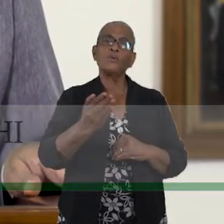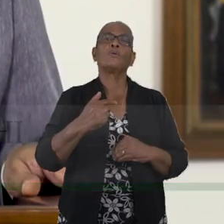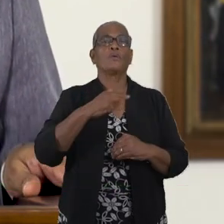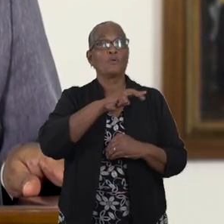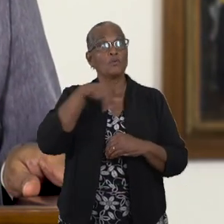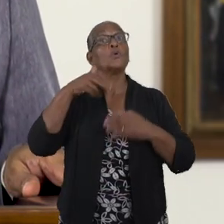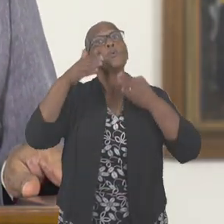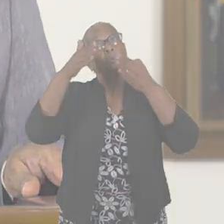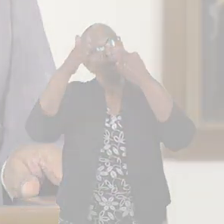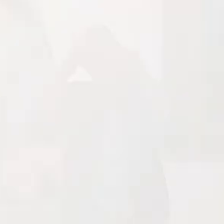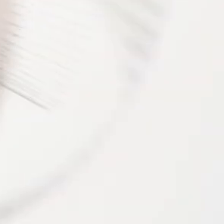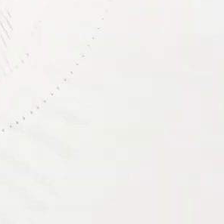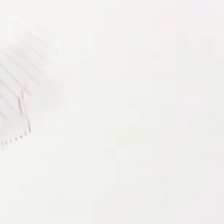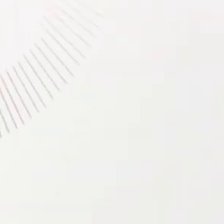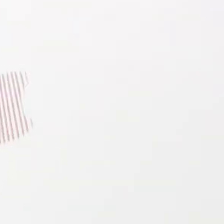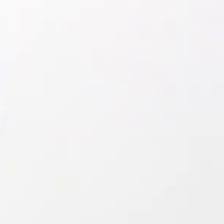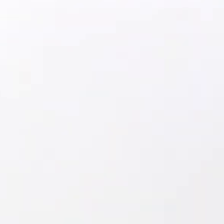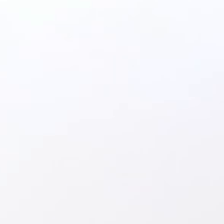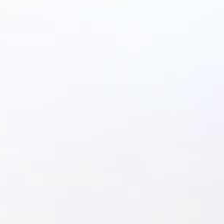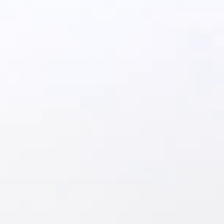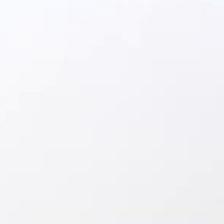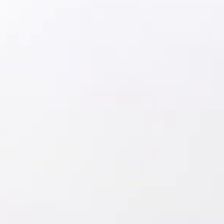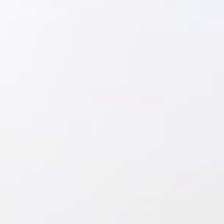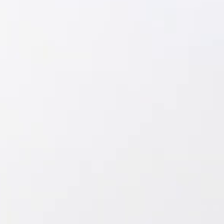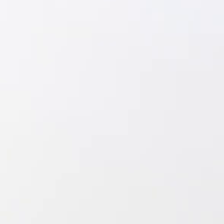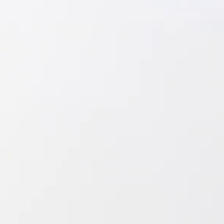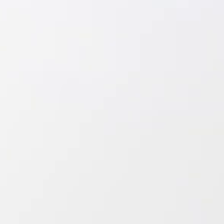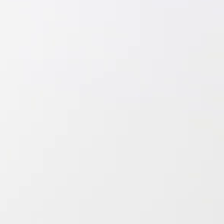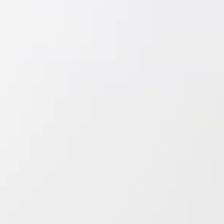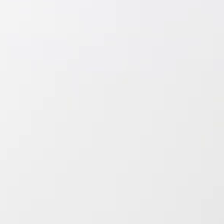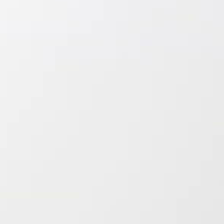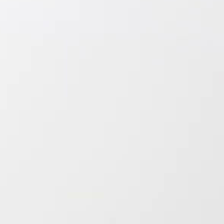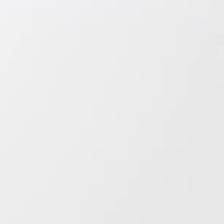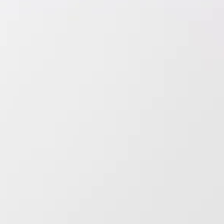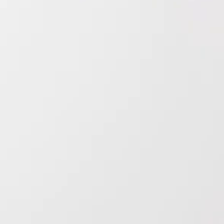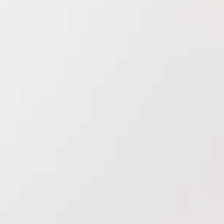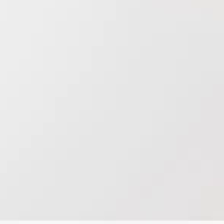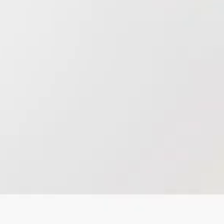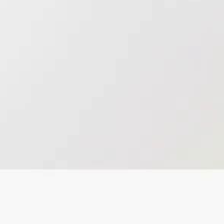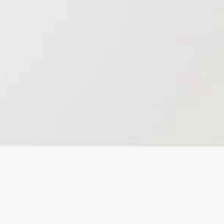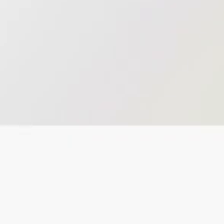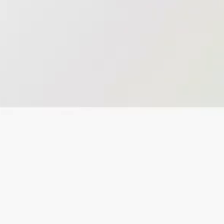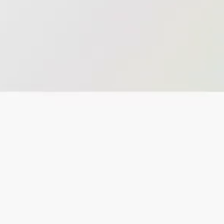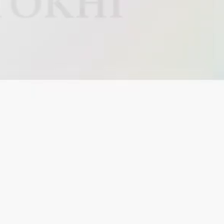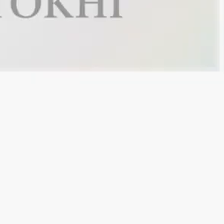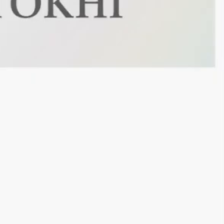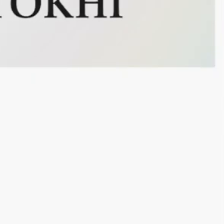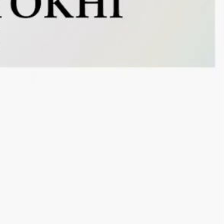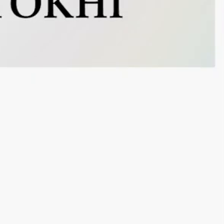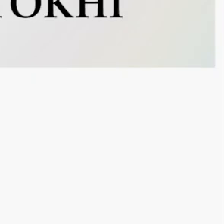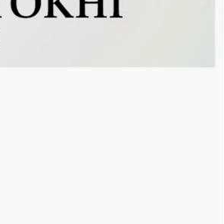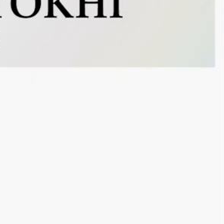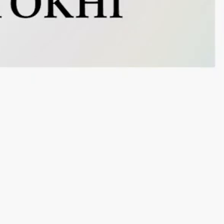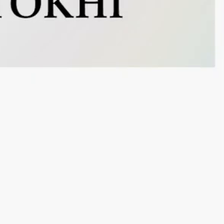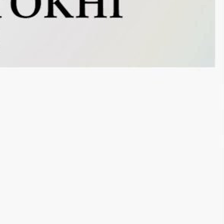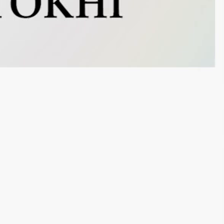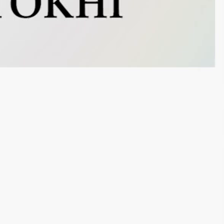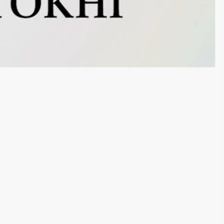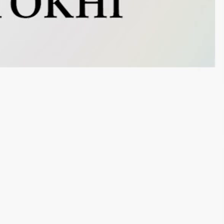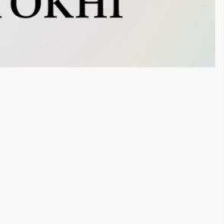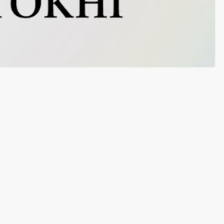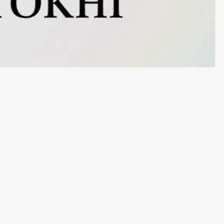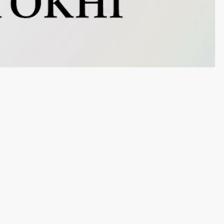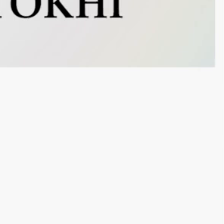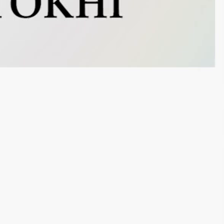voor uw aandacht. Voor ons geliefde land... Voor ons